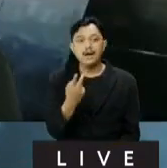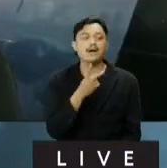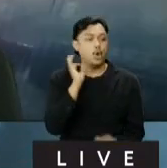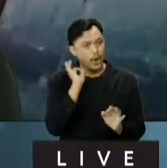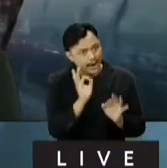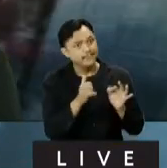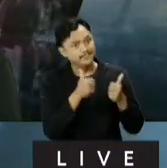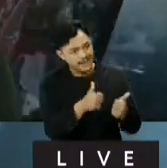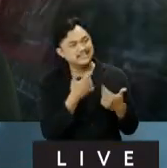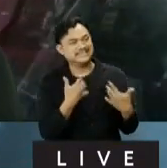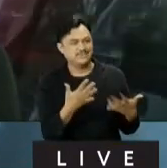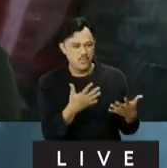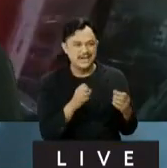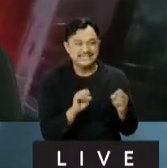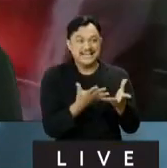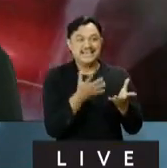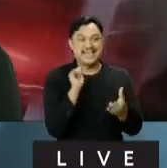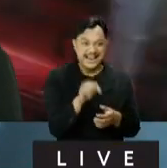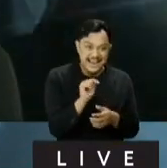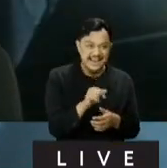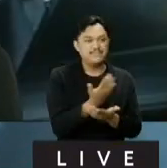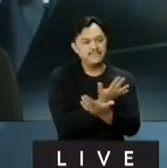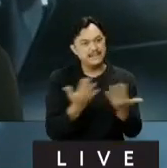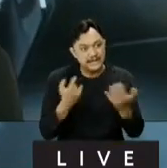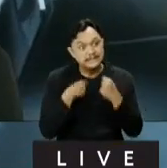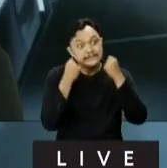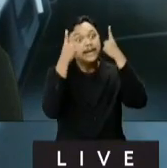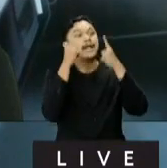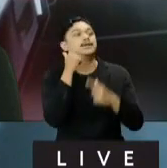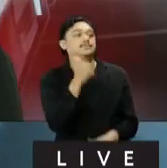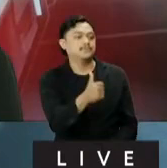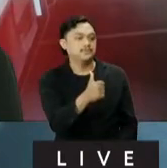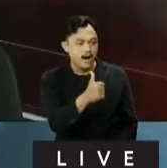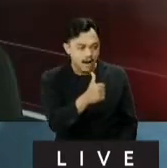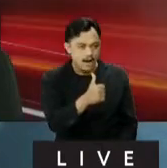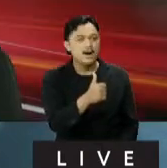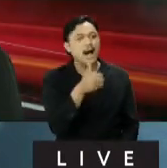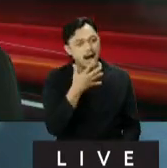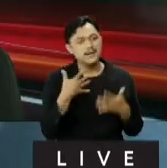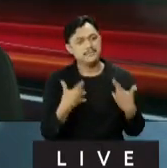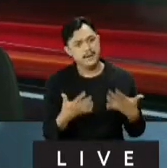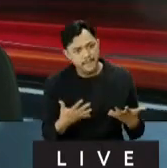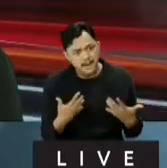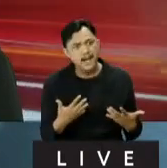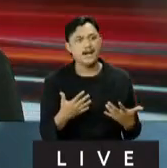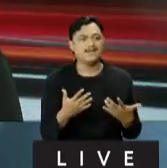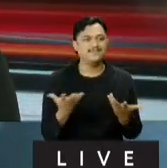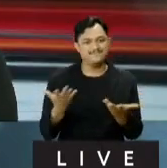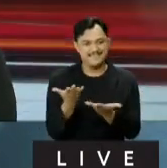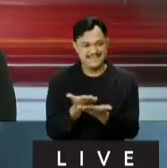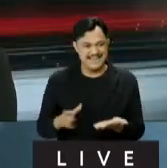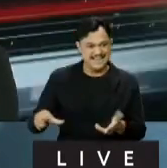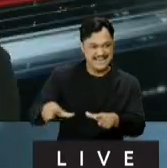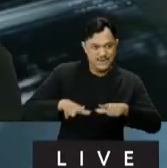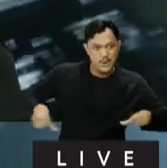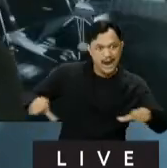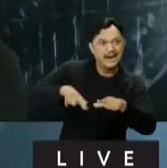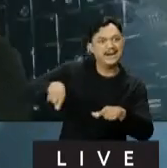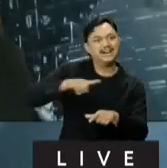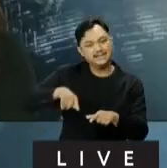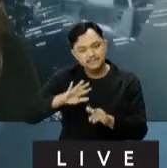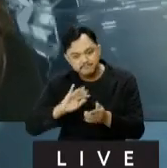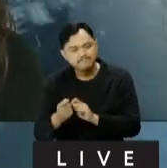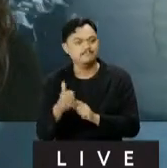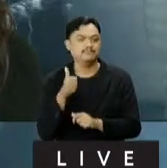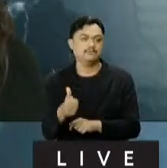kejadian ini kemudian menjadi pelajaran untuk masyarakat di Kalimantan Barat untuk bisa lebih peduli terhadap lingkungan dan menjaga kebersihan dan lingkungan sekitarnya. Terima kasih